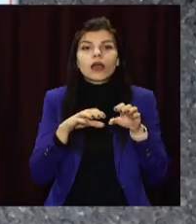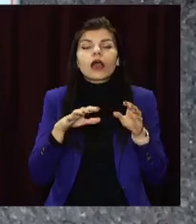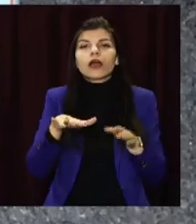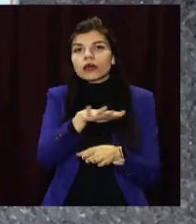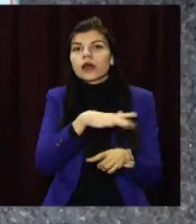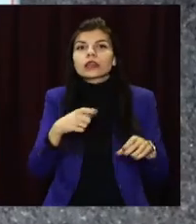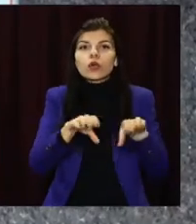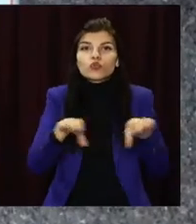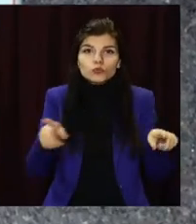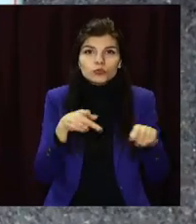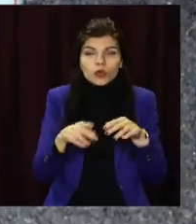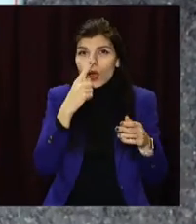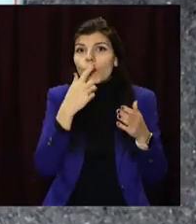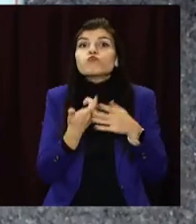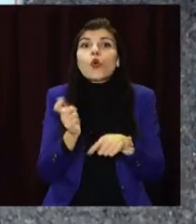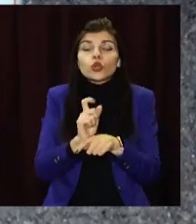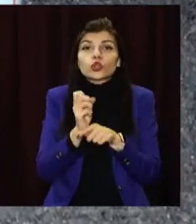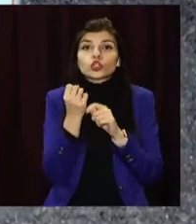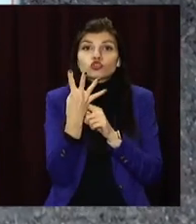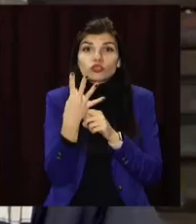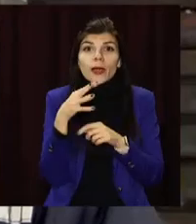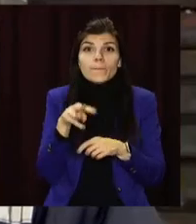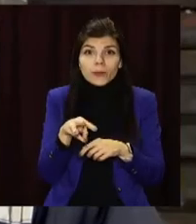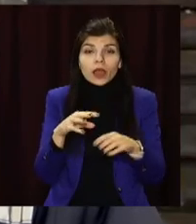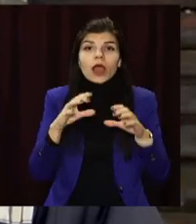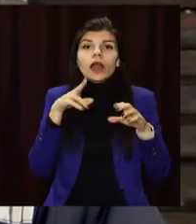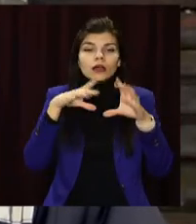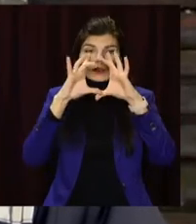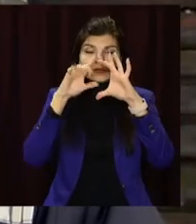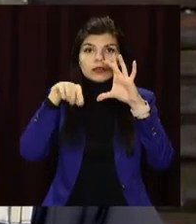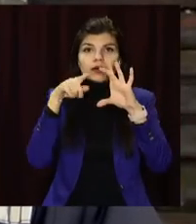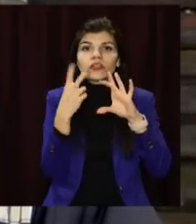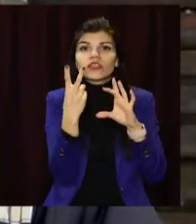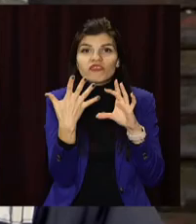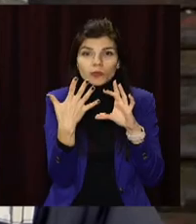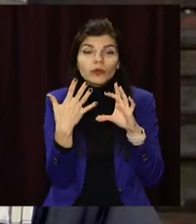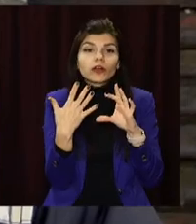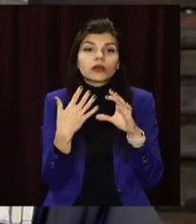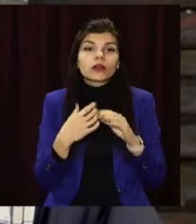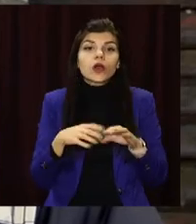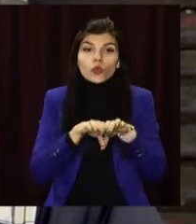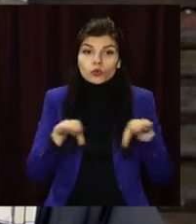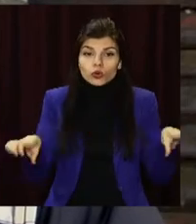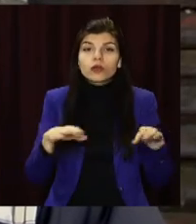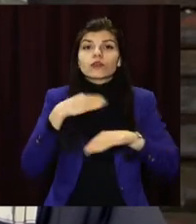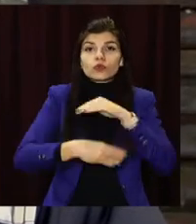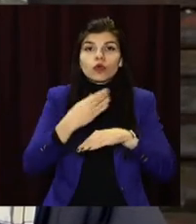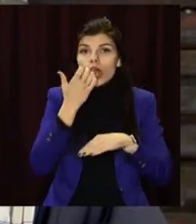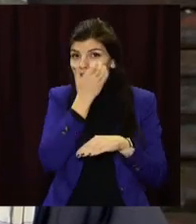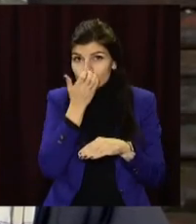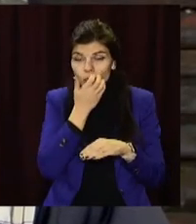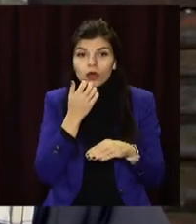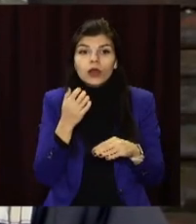участок трубы более 14 метров трубопровода диаметром 25. Трубопровод утеплили